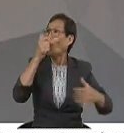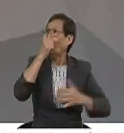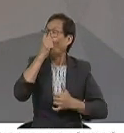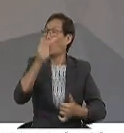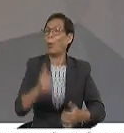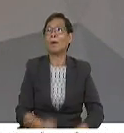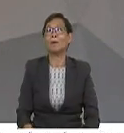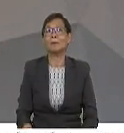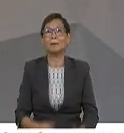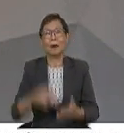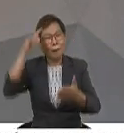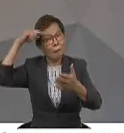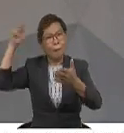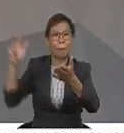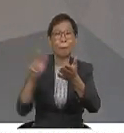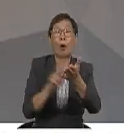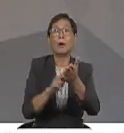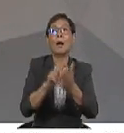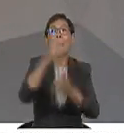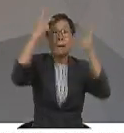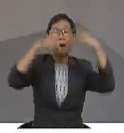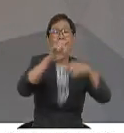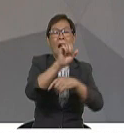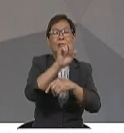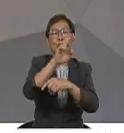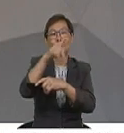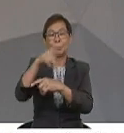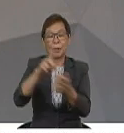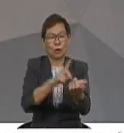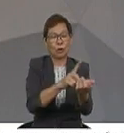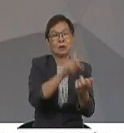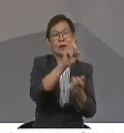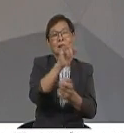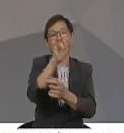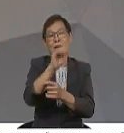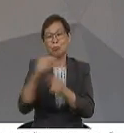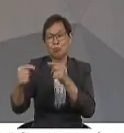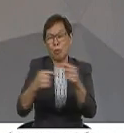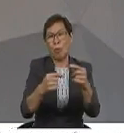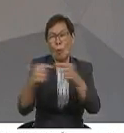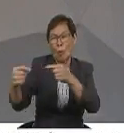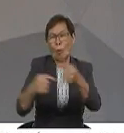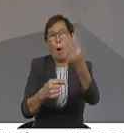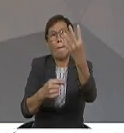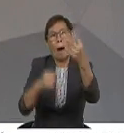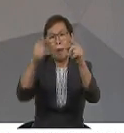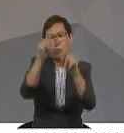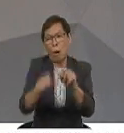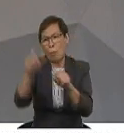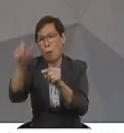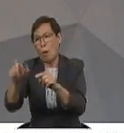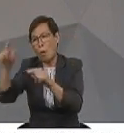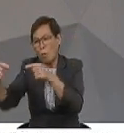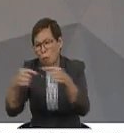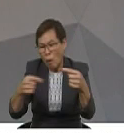tunggu apakah keputusan di sana. Presiden SUPP, Dato' Sri Dr. Sim Kui Hian berdepan persaingan empat penjuru di kerusi Dewan Undangan